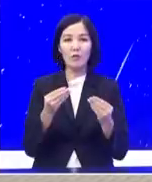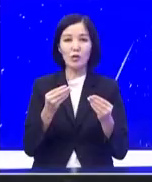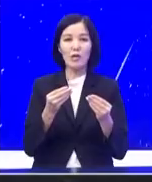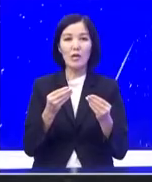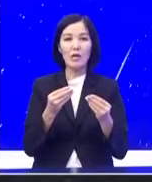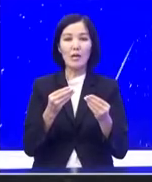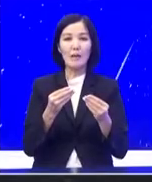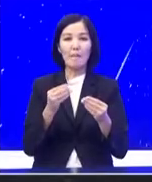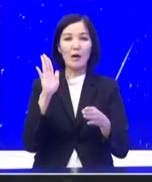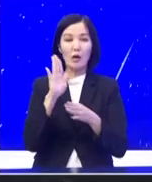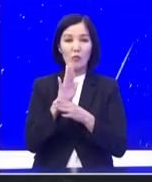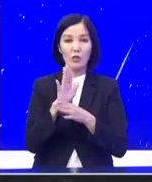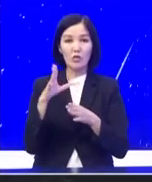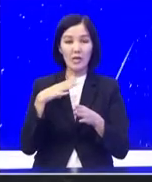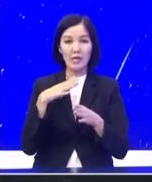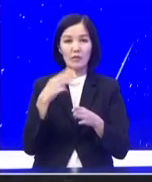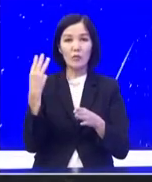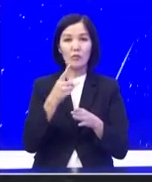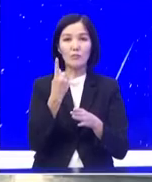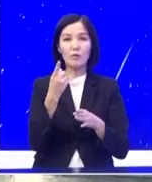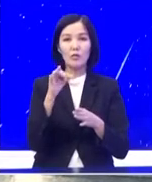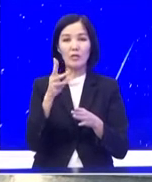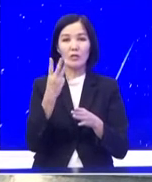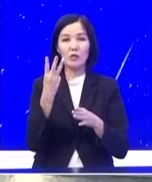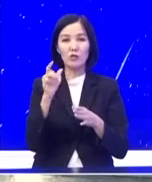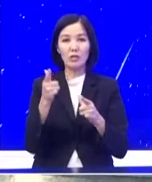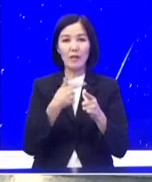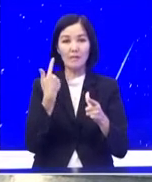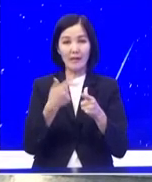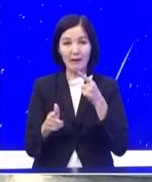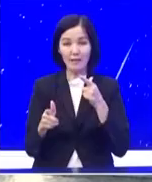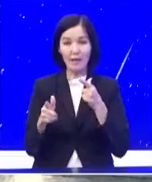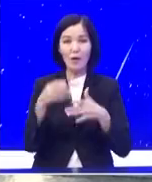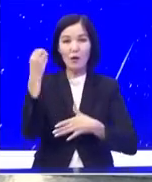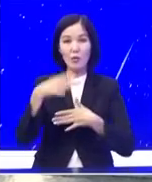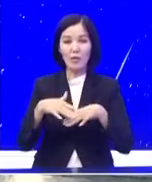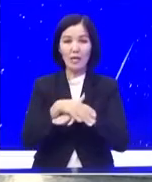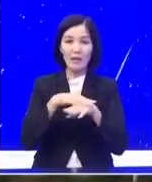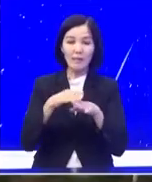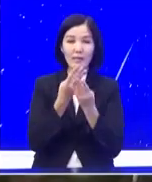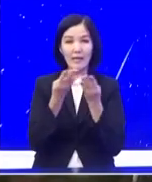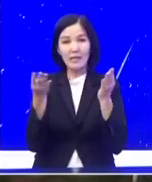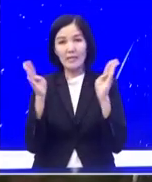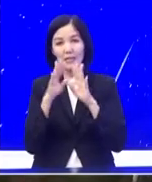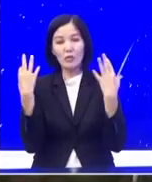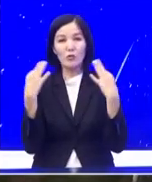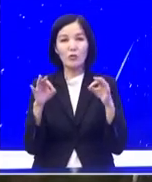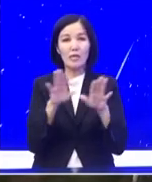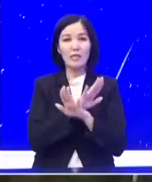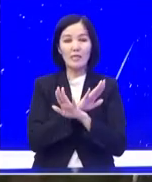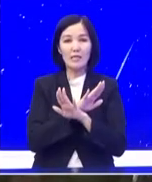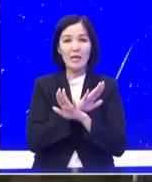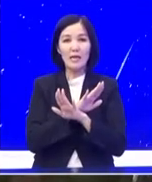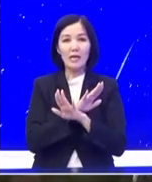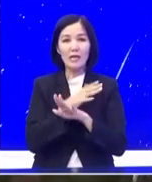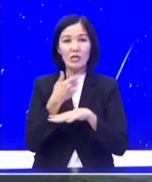байланысты қаулы шығарылды. 31 шілде мен 3 тамыз аралығында орталық базарлар карантин кезінде рұқсат етілген